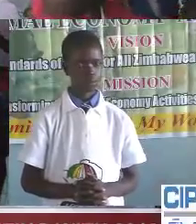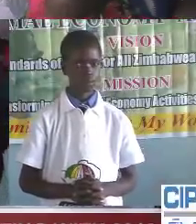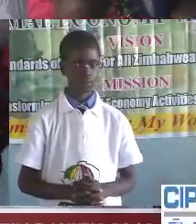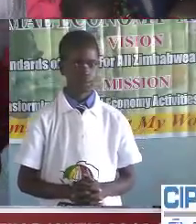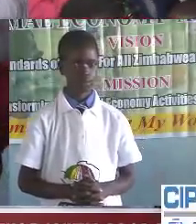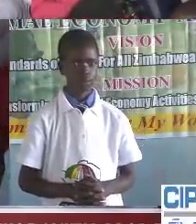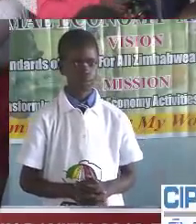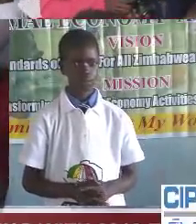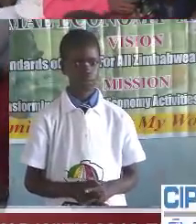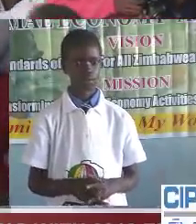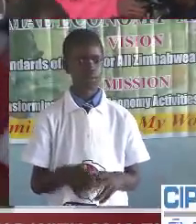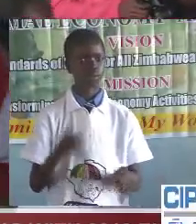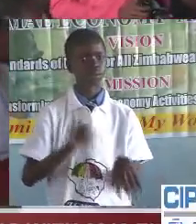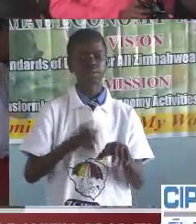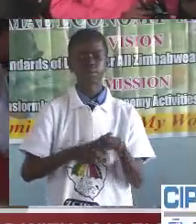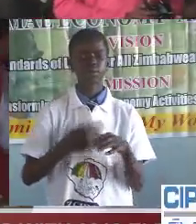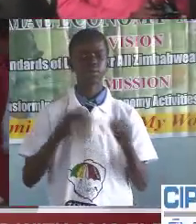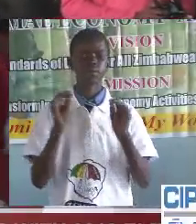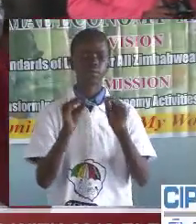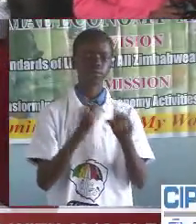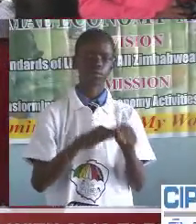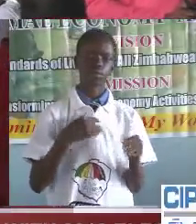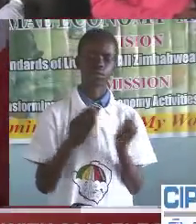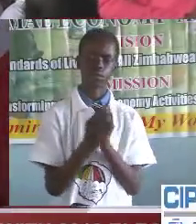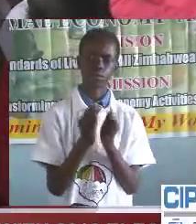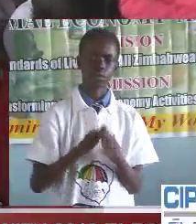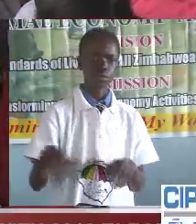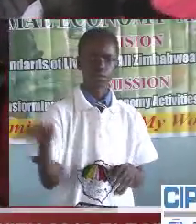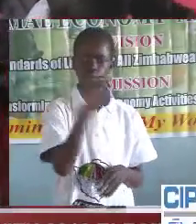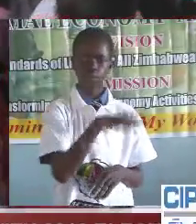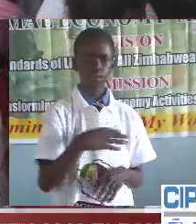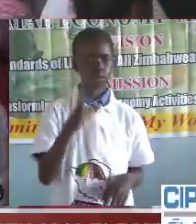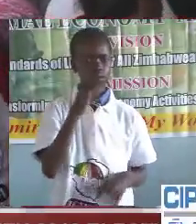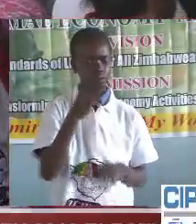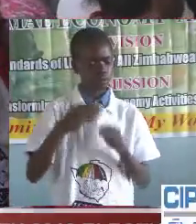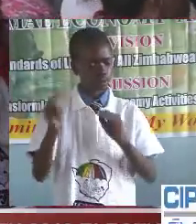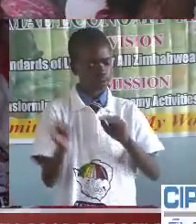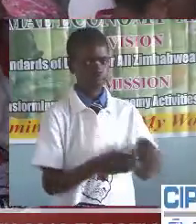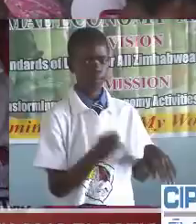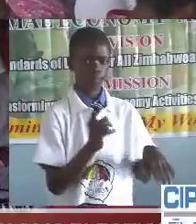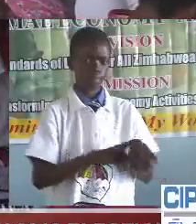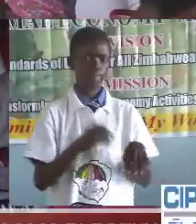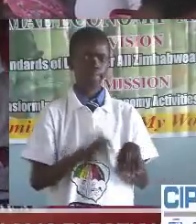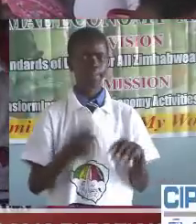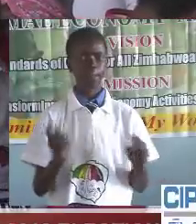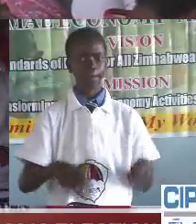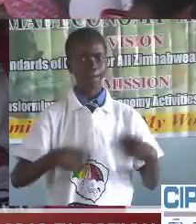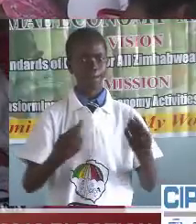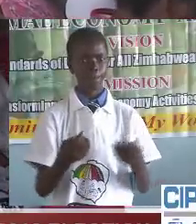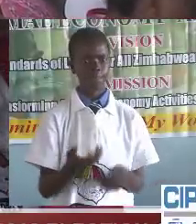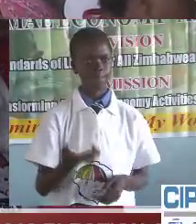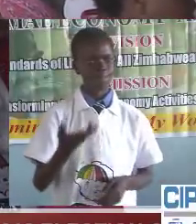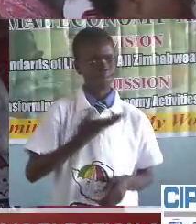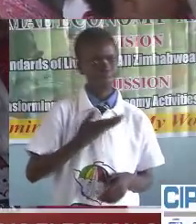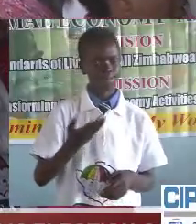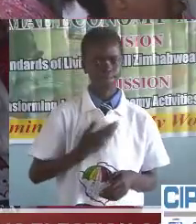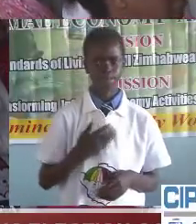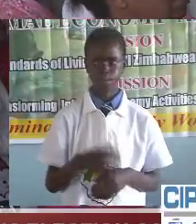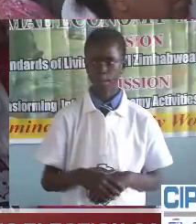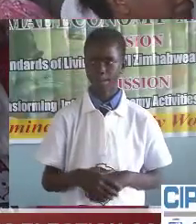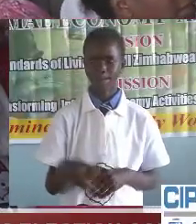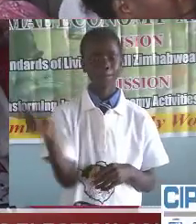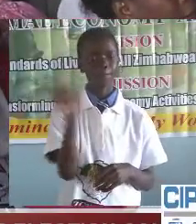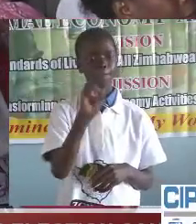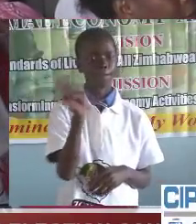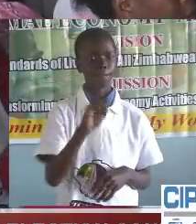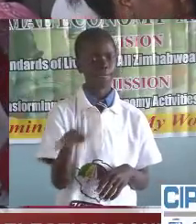In the interest of time tambo mire papa. Right, takusiya nguva nchakumbira president